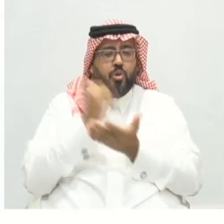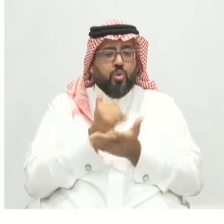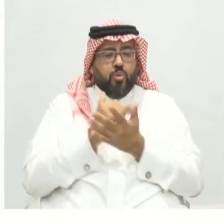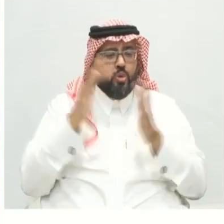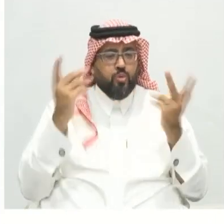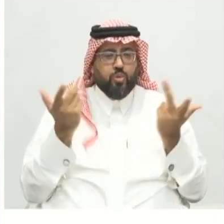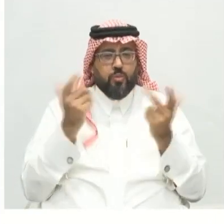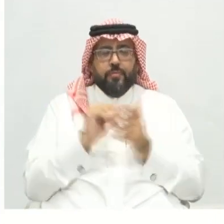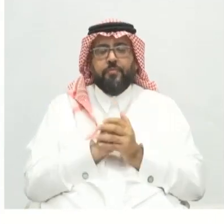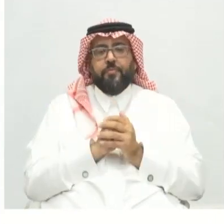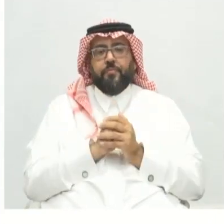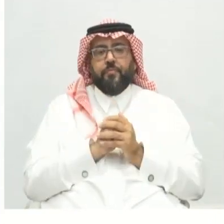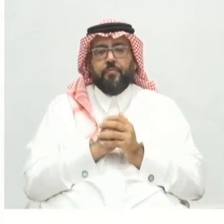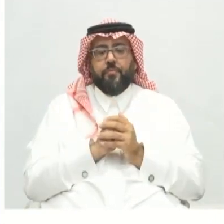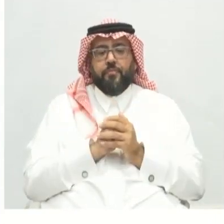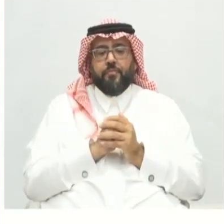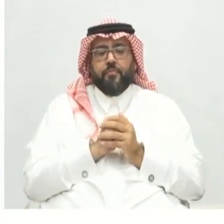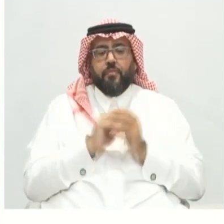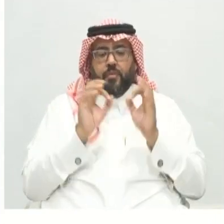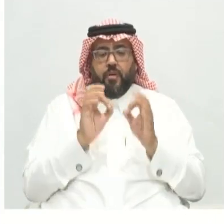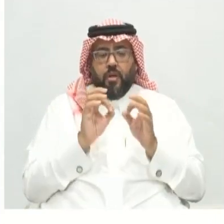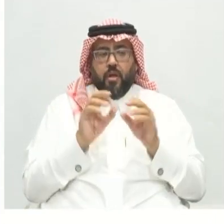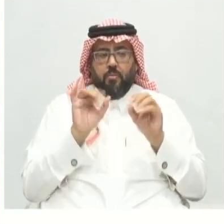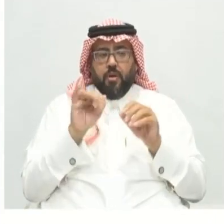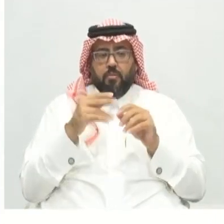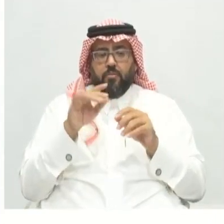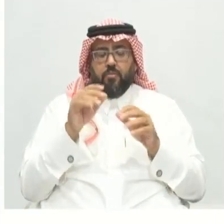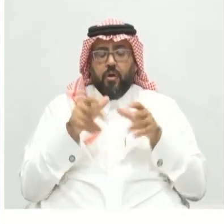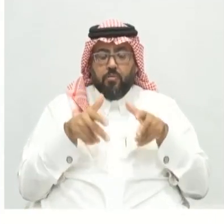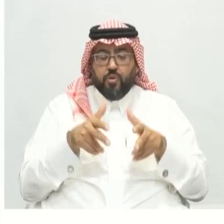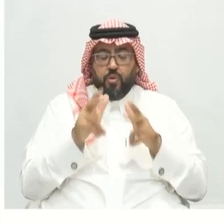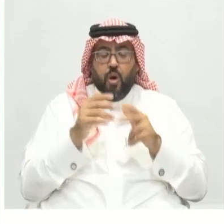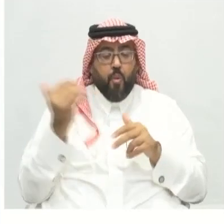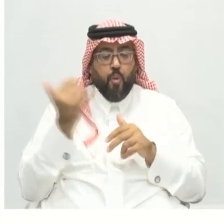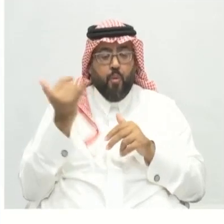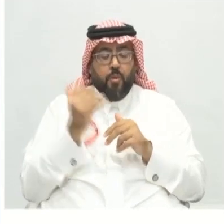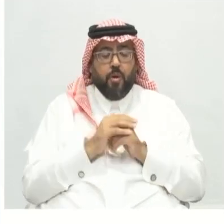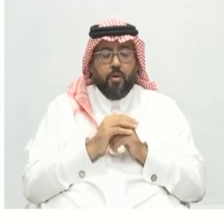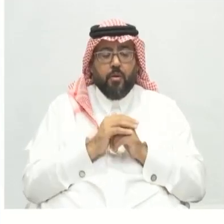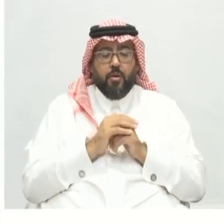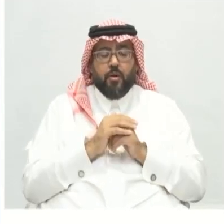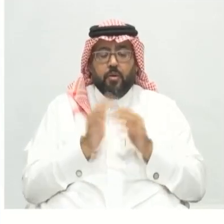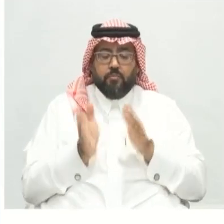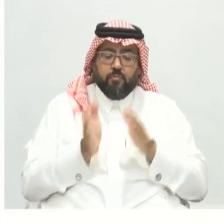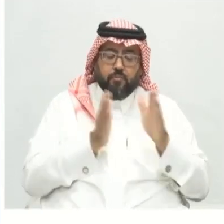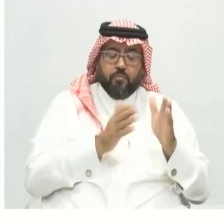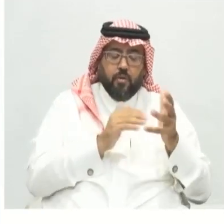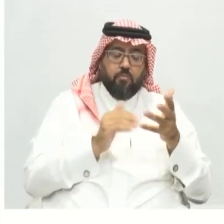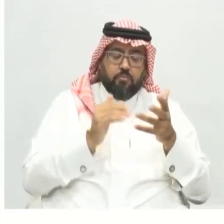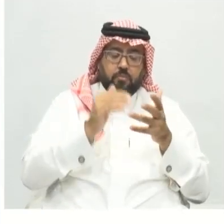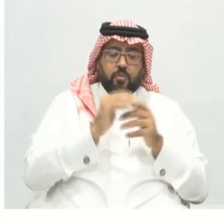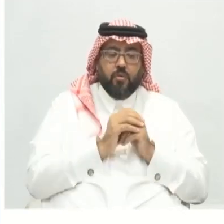ومسؤولياتهم اذا تحديد معالم المشروع بتحديد نقاط مهمه يمكن الانتقال الى مرحله